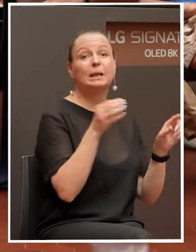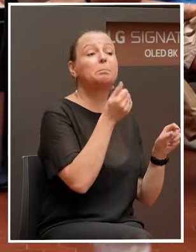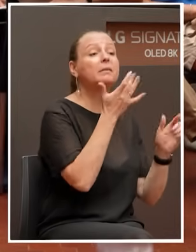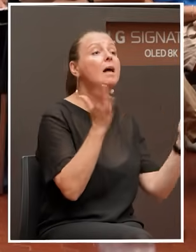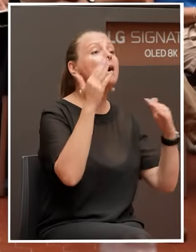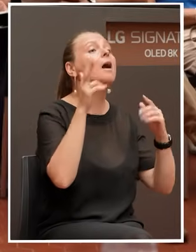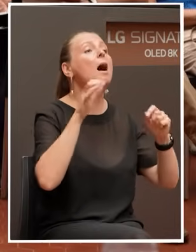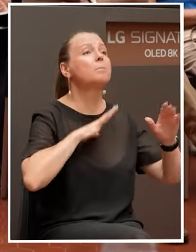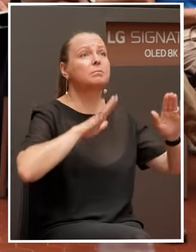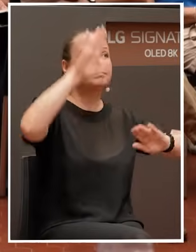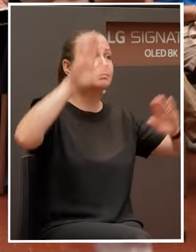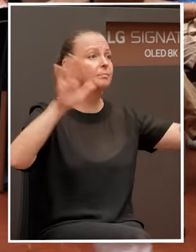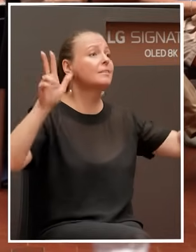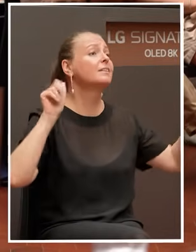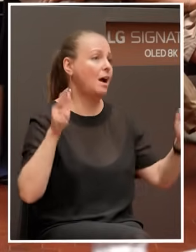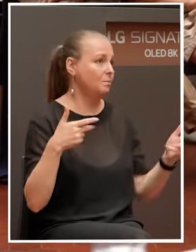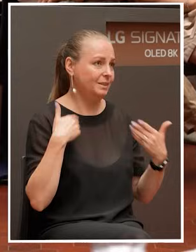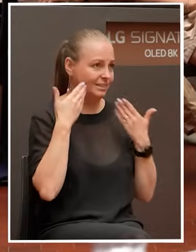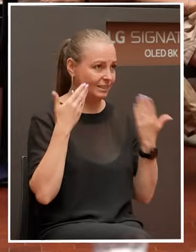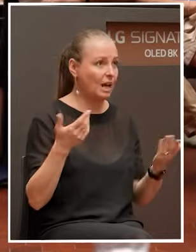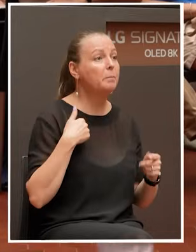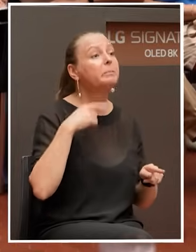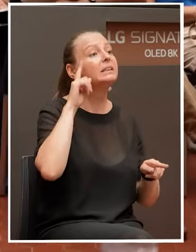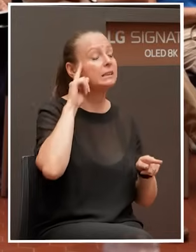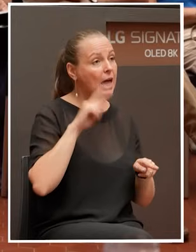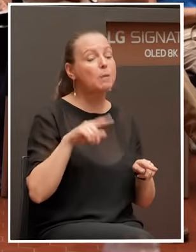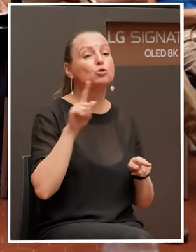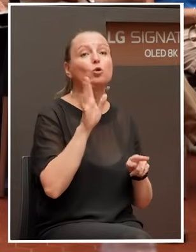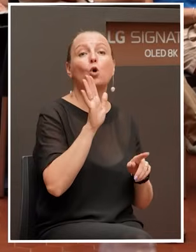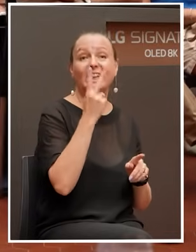они были организованы. Знаем, что он хотел для 2 из них, по-моему, белые рамы.